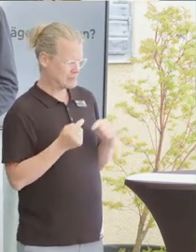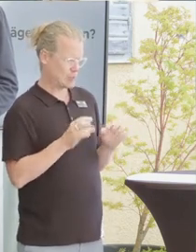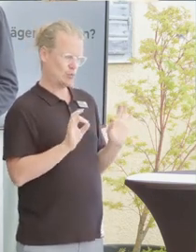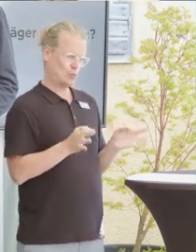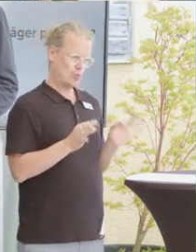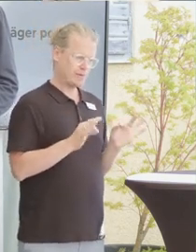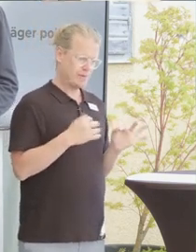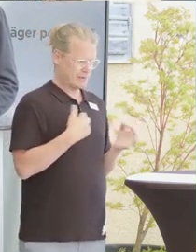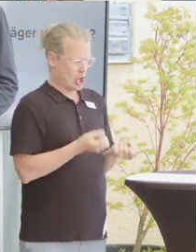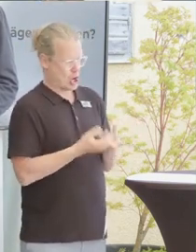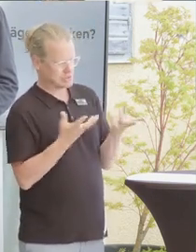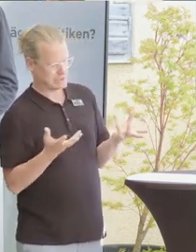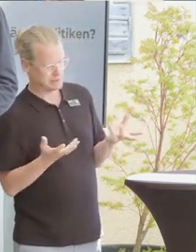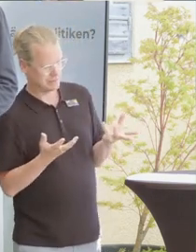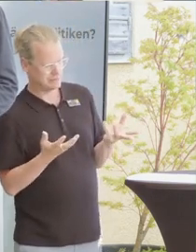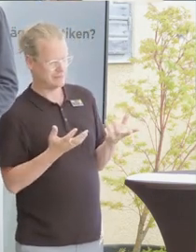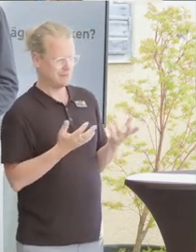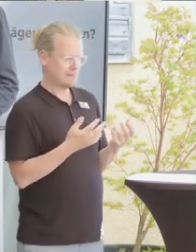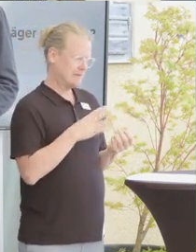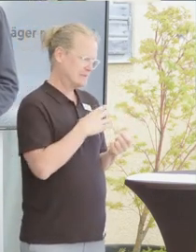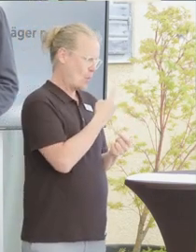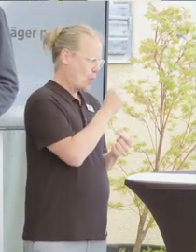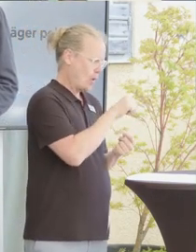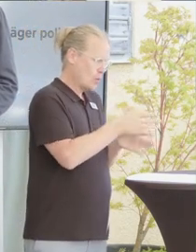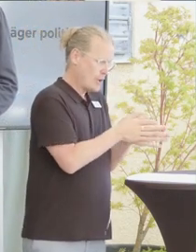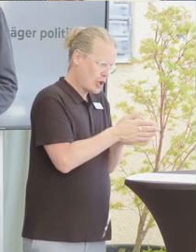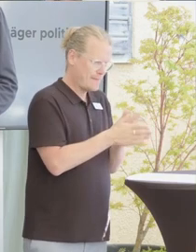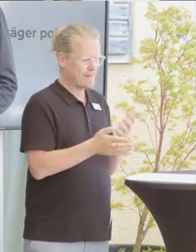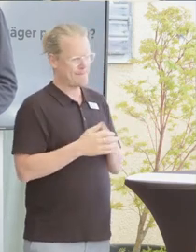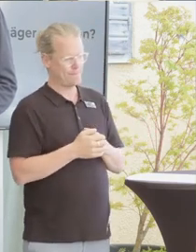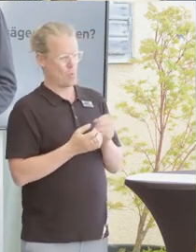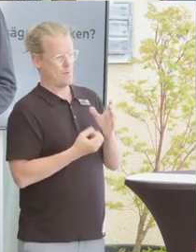utmaningarna. Sen tycker jag upphovsrättsdirektivet, som jag varit inne på några gånger,